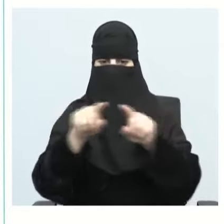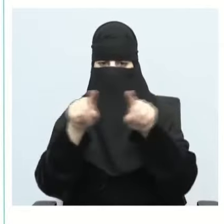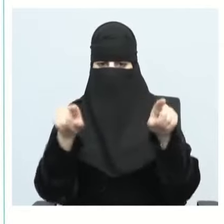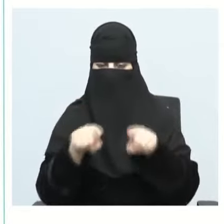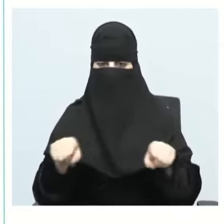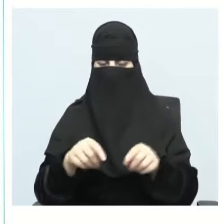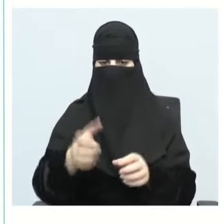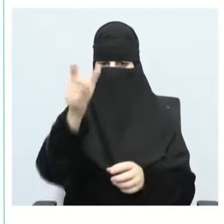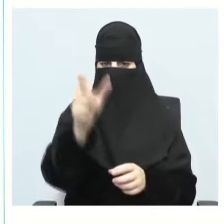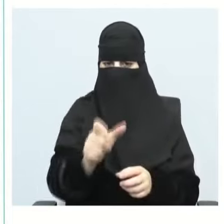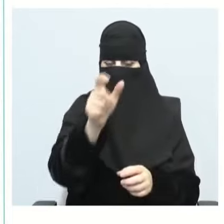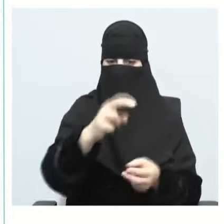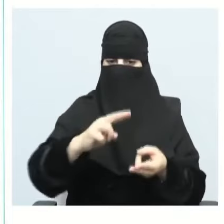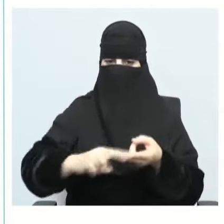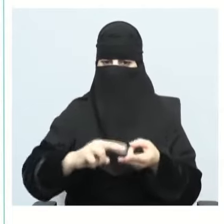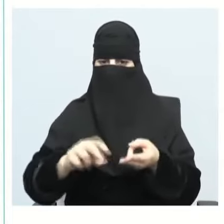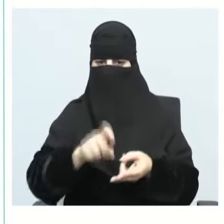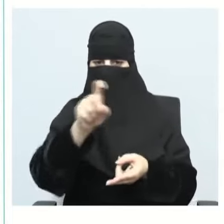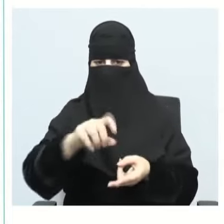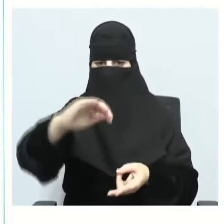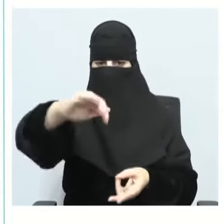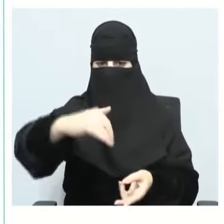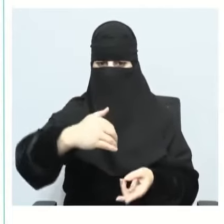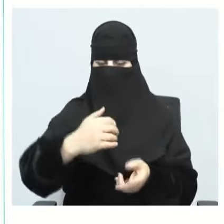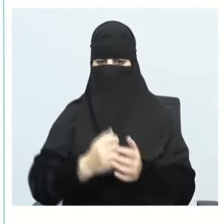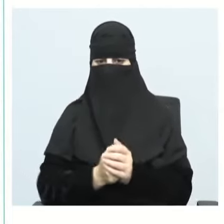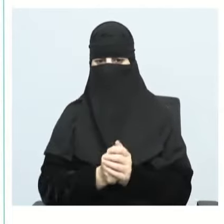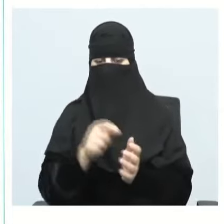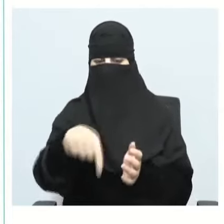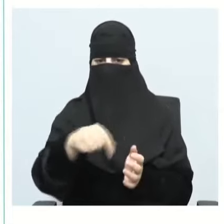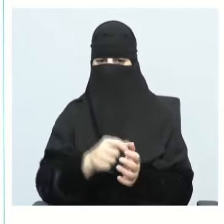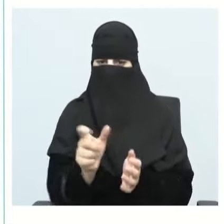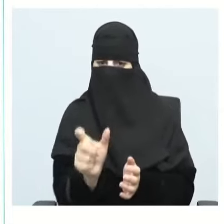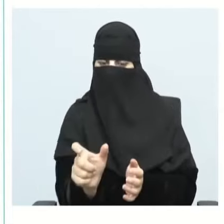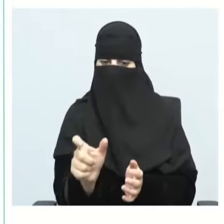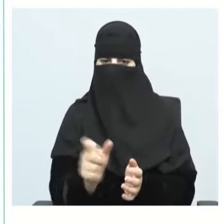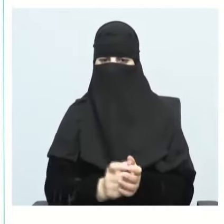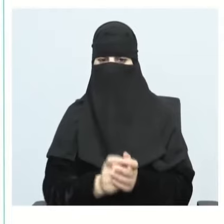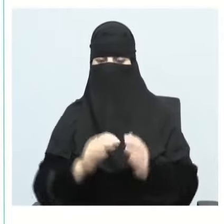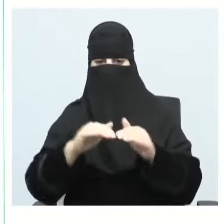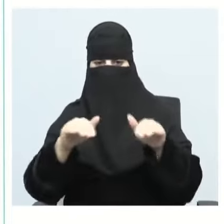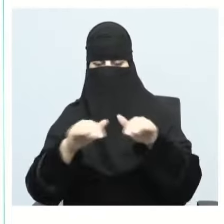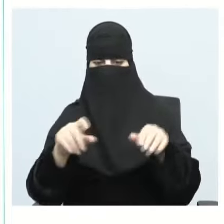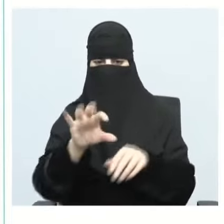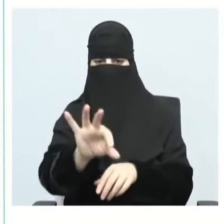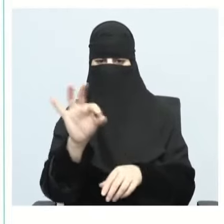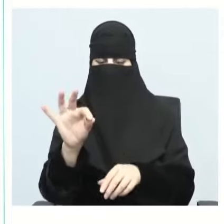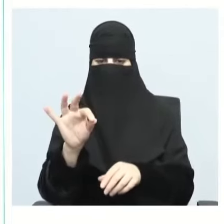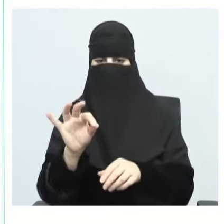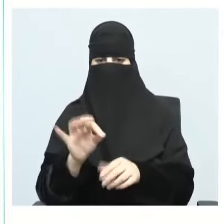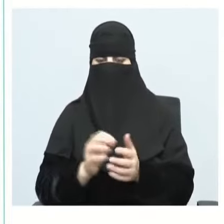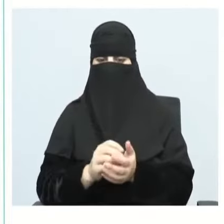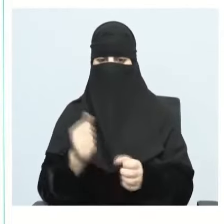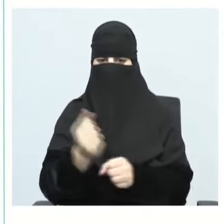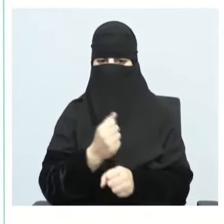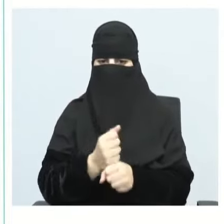قائمه لحل المسائل الاتيه طيب لانه تستخدم خطه